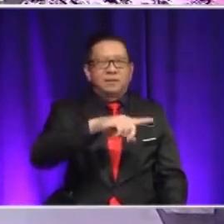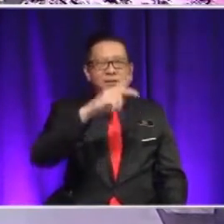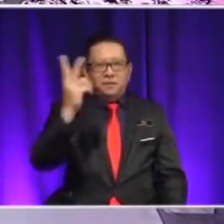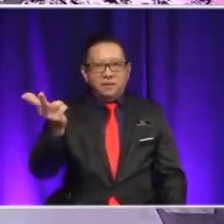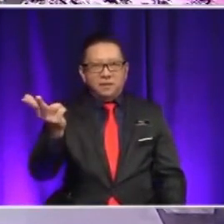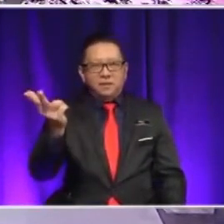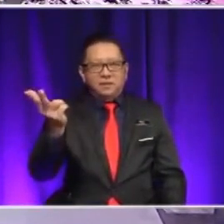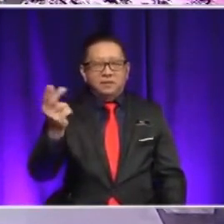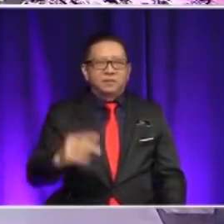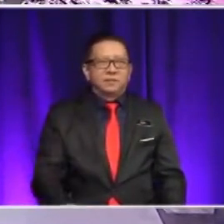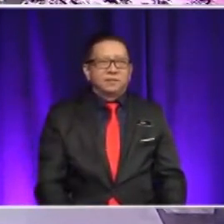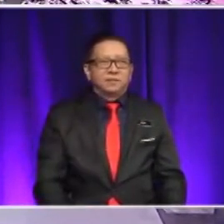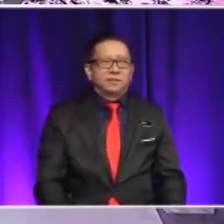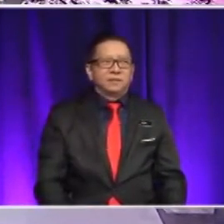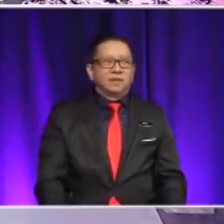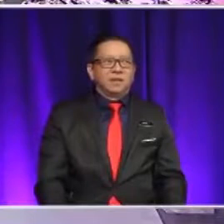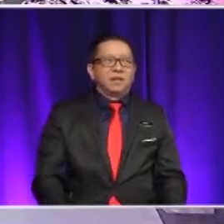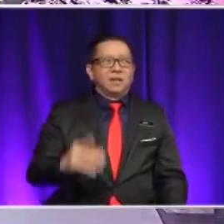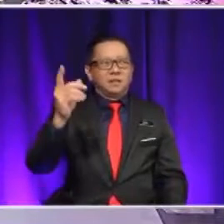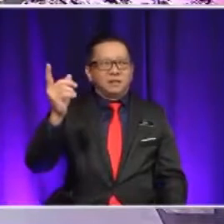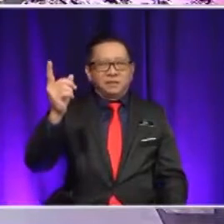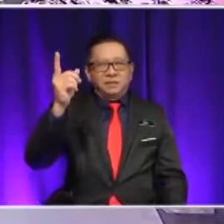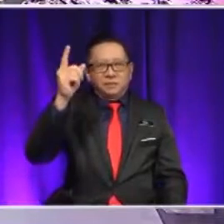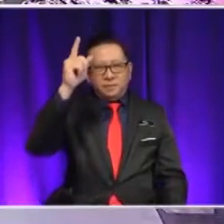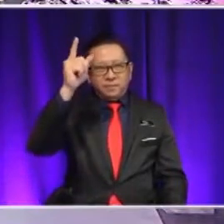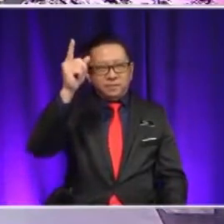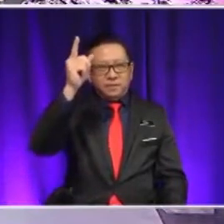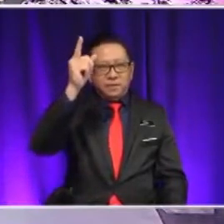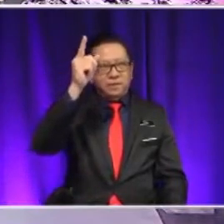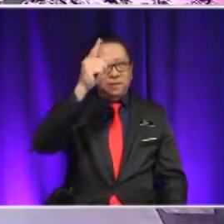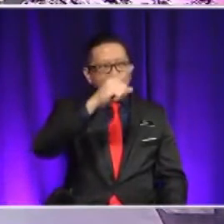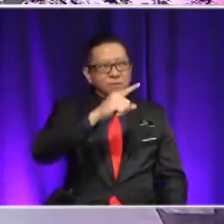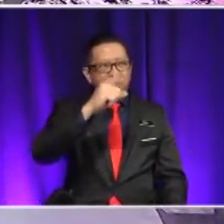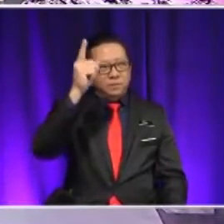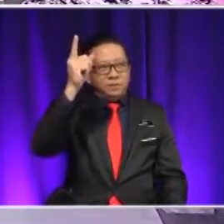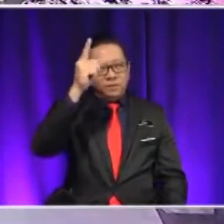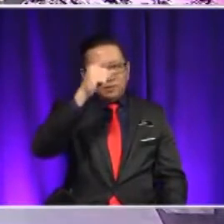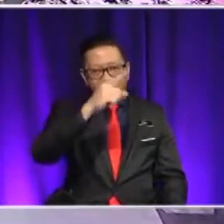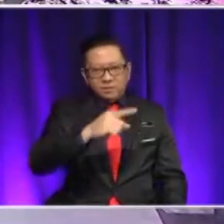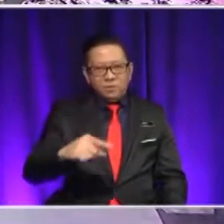123 apa days ago yang kedua kali pada tersebut wd1